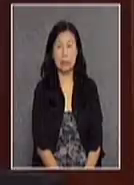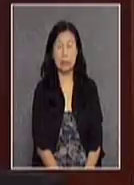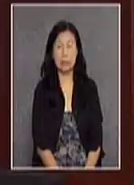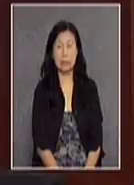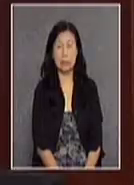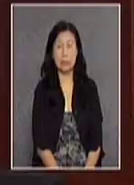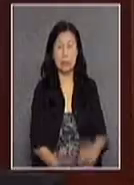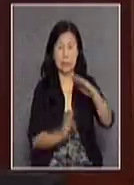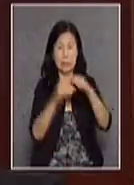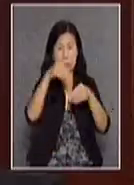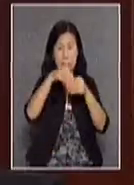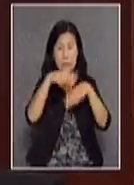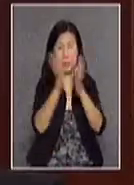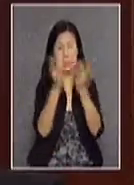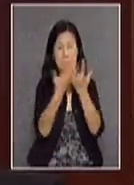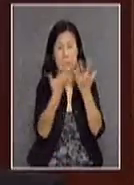停止表決，顯示結果。